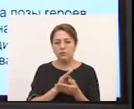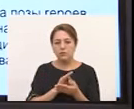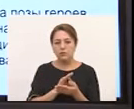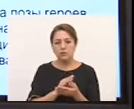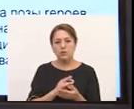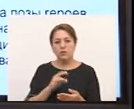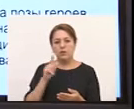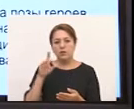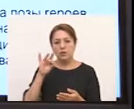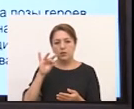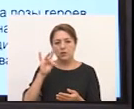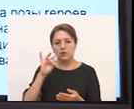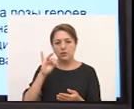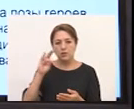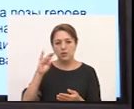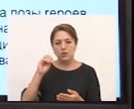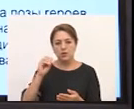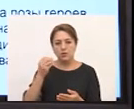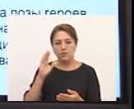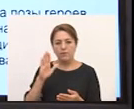Гринёв? Затейливо.